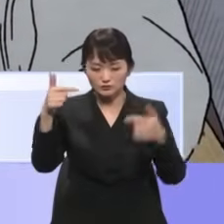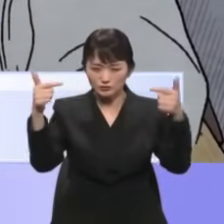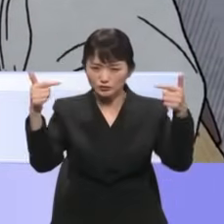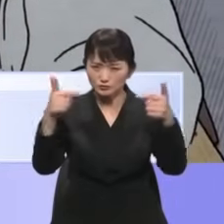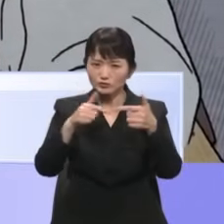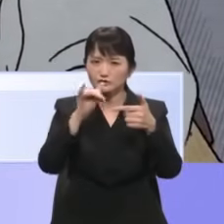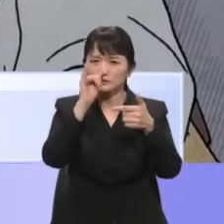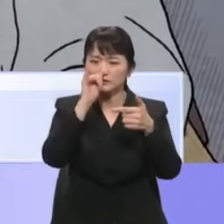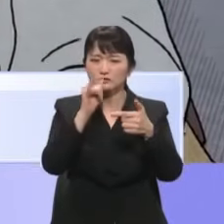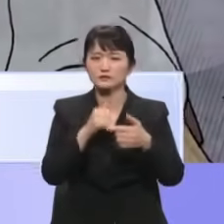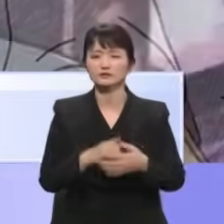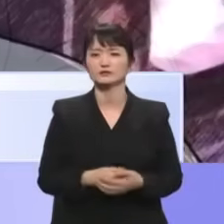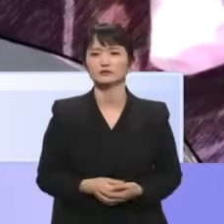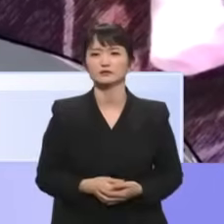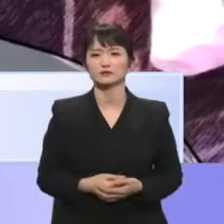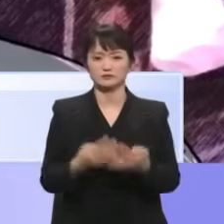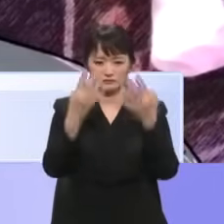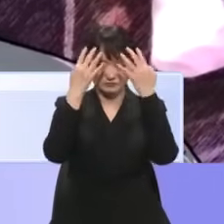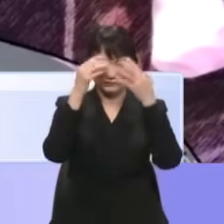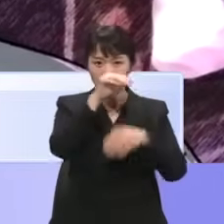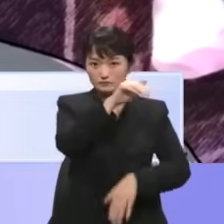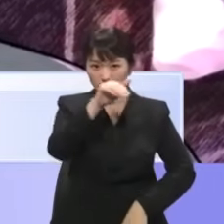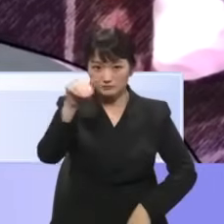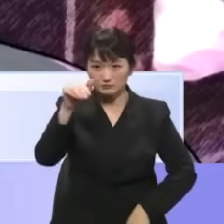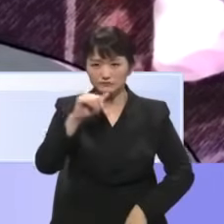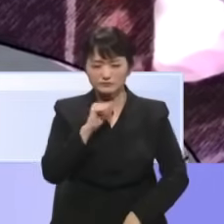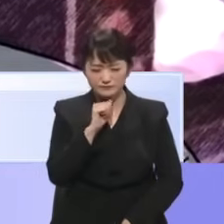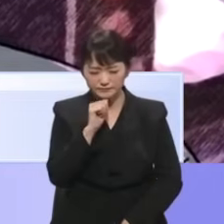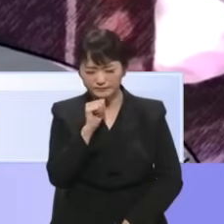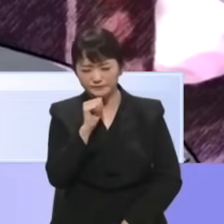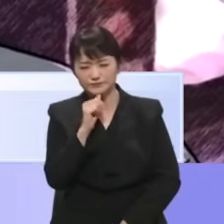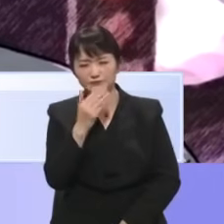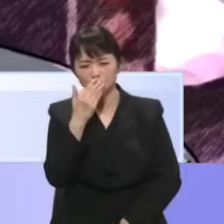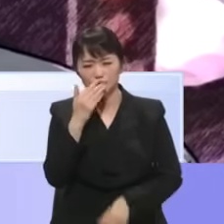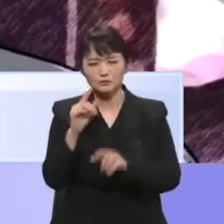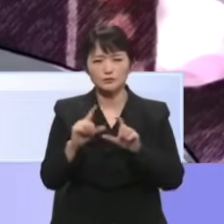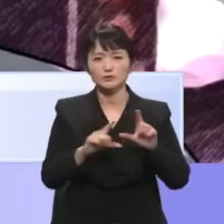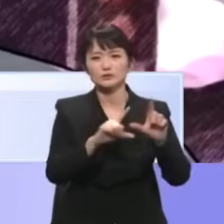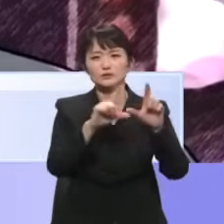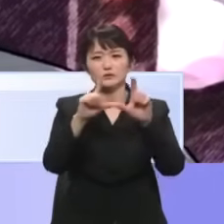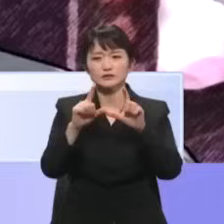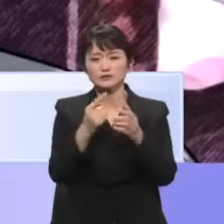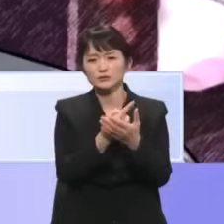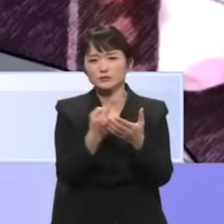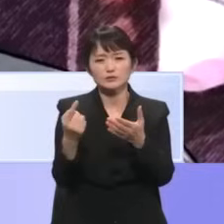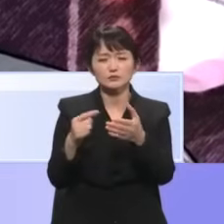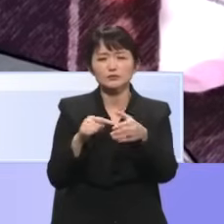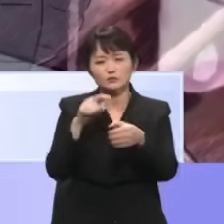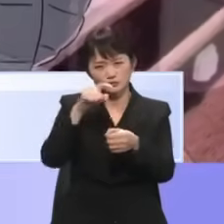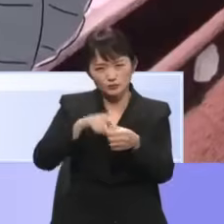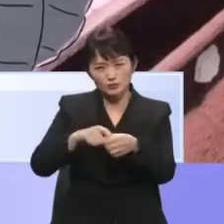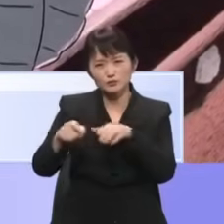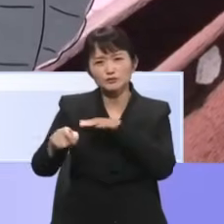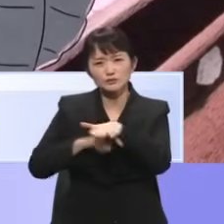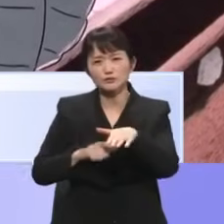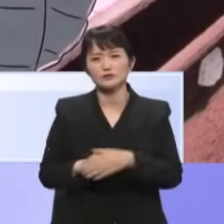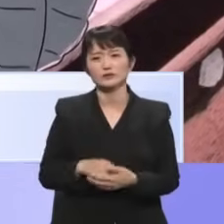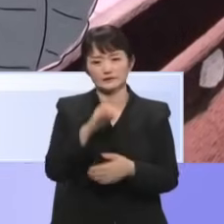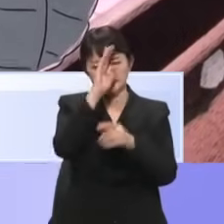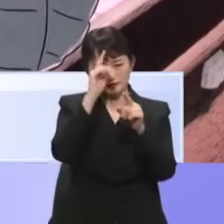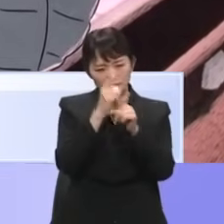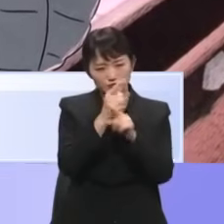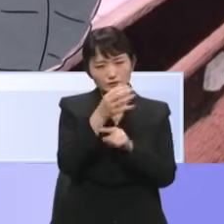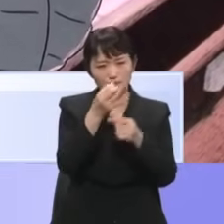있는데 그 양연 기준에 보면은 뭐 궁핍한 가게 생활을 벗어나기 위한 목적으로 범행을 저질렀거나 아니면 뭐 치료비